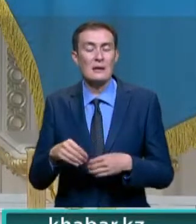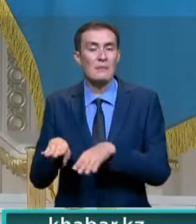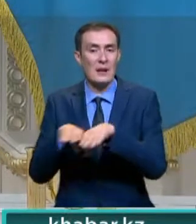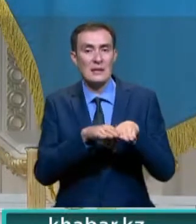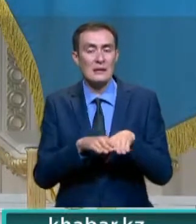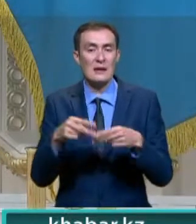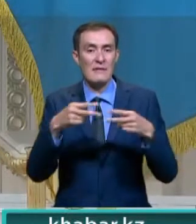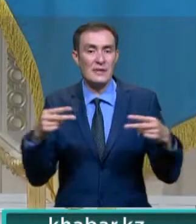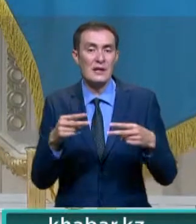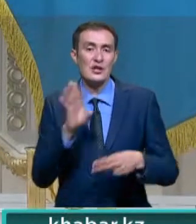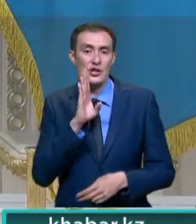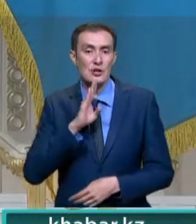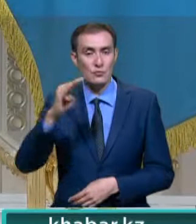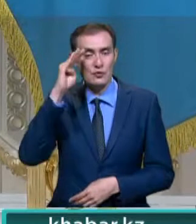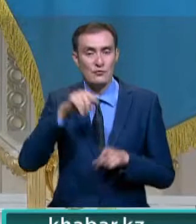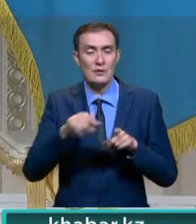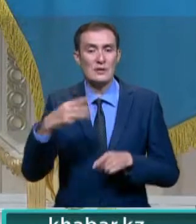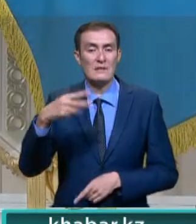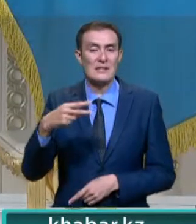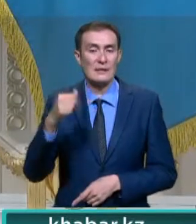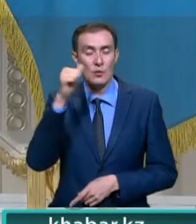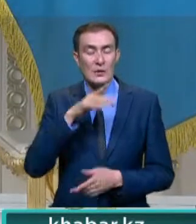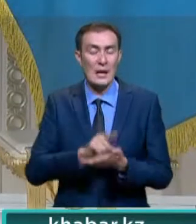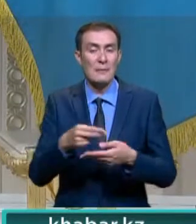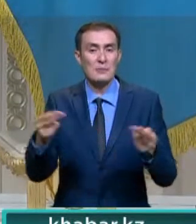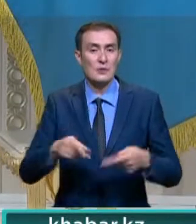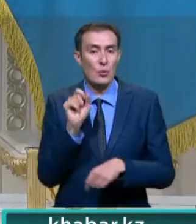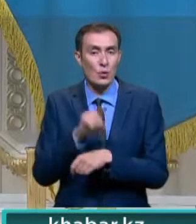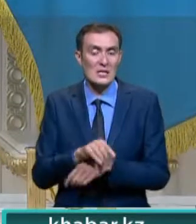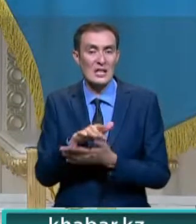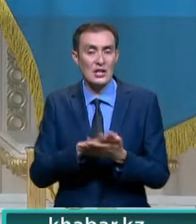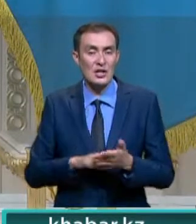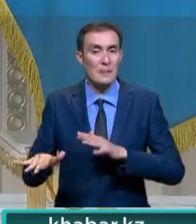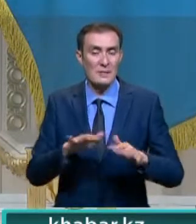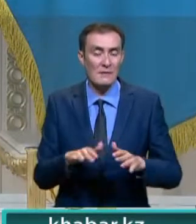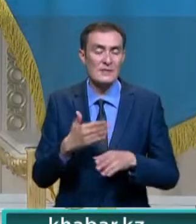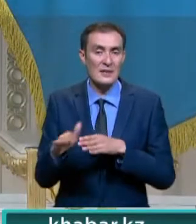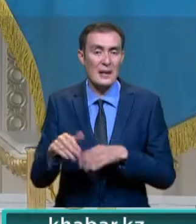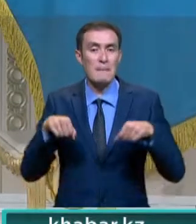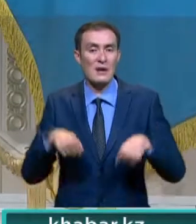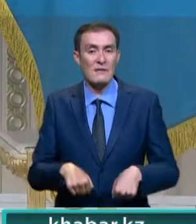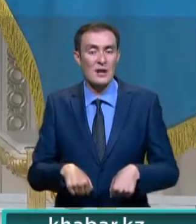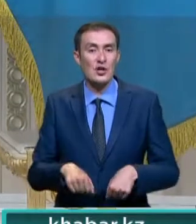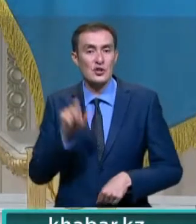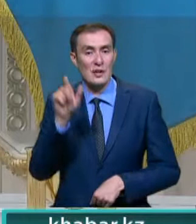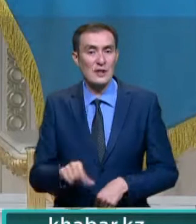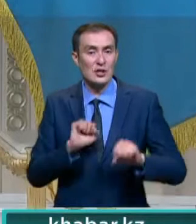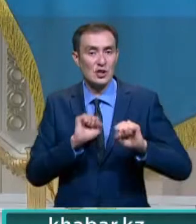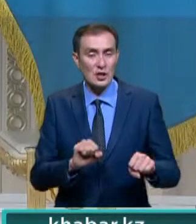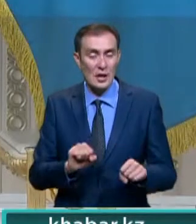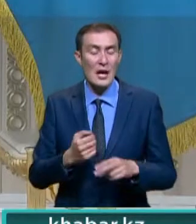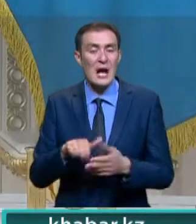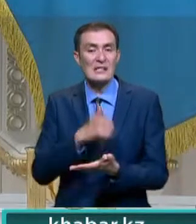до 2030 года. В прошлом месяце я подписал указ о дальнейших мерах в области прав человека, одним из